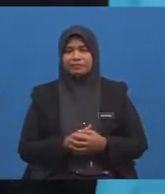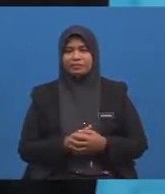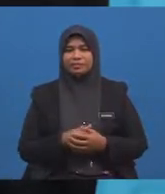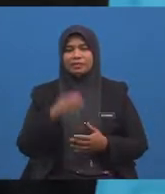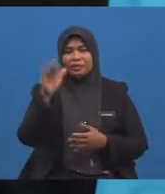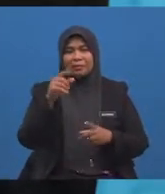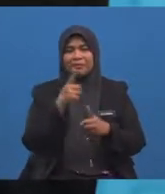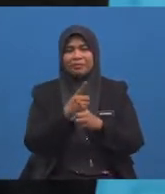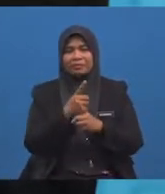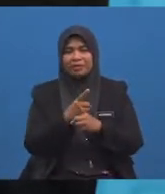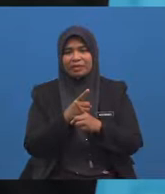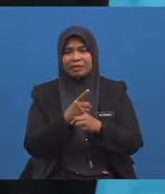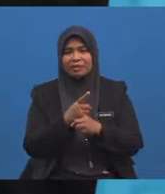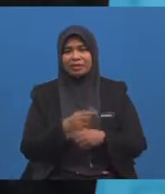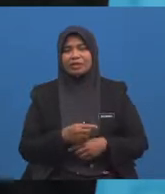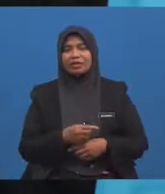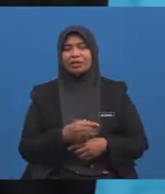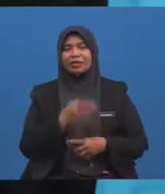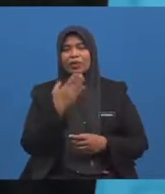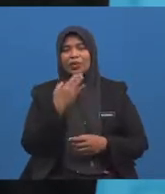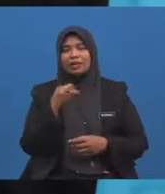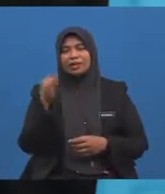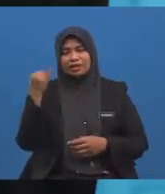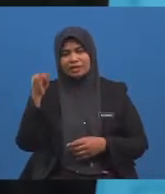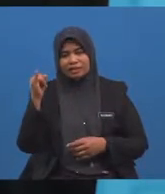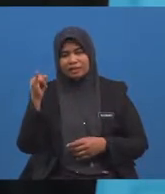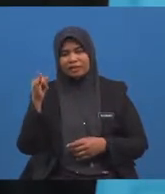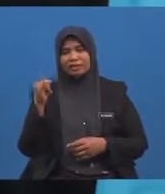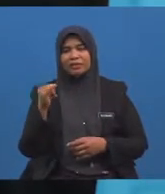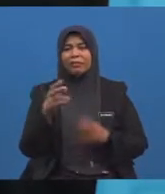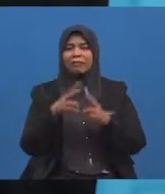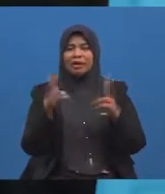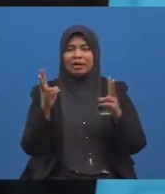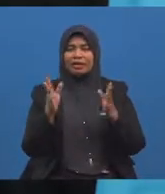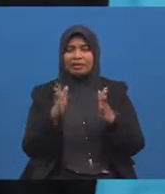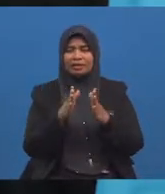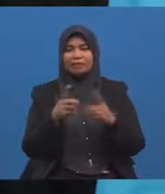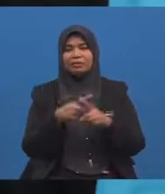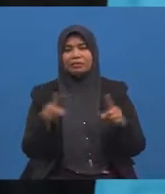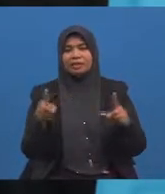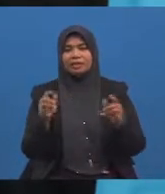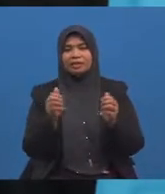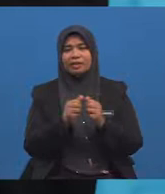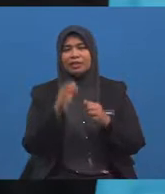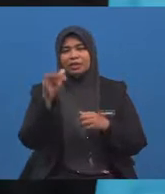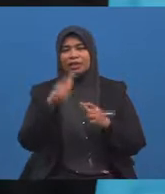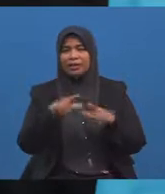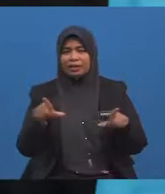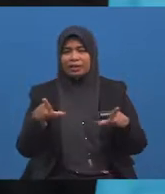Ya, betul. Tapak tangan warna jingga adalah paling kecil berbanding dengan yang